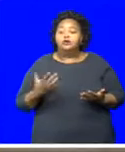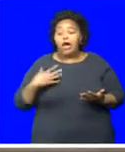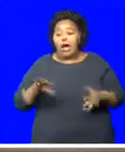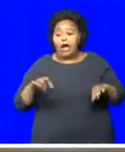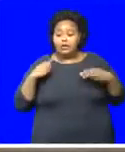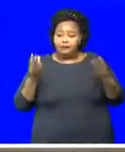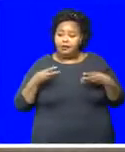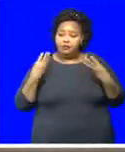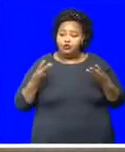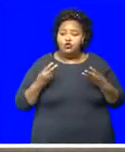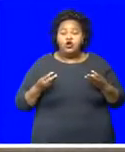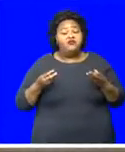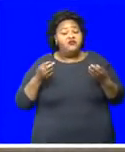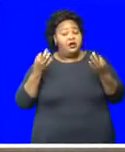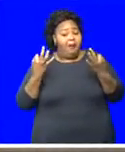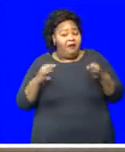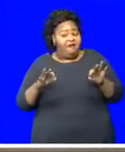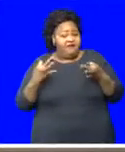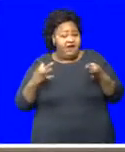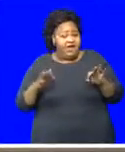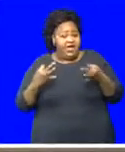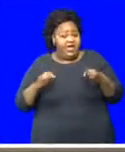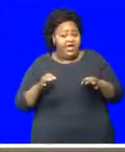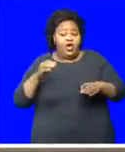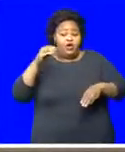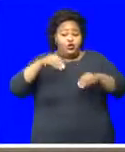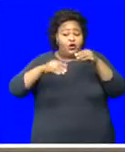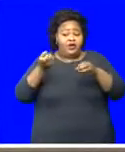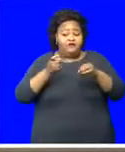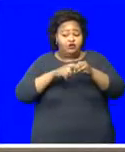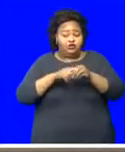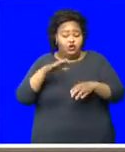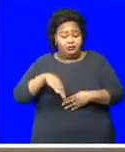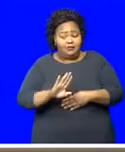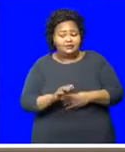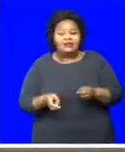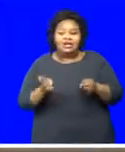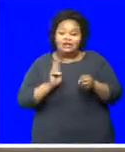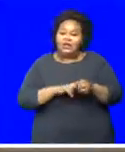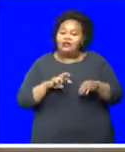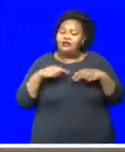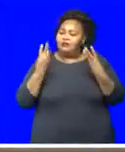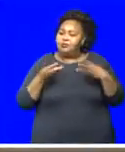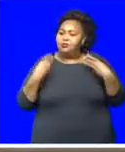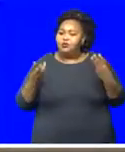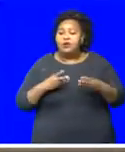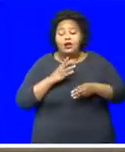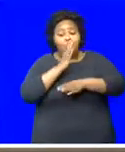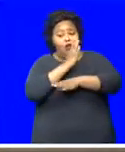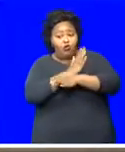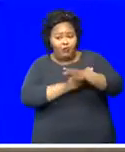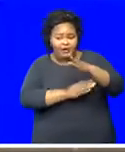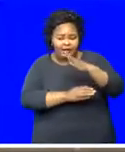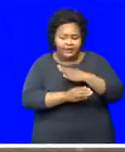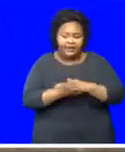promote labo sibuka nema issues abo disability people living with disability the